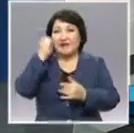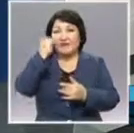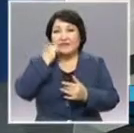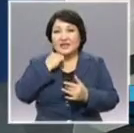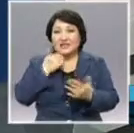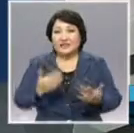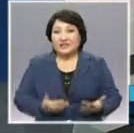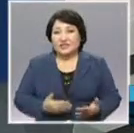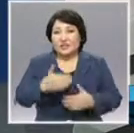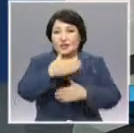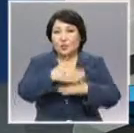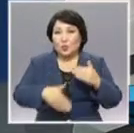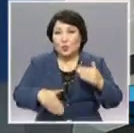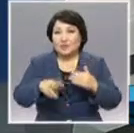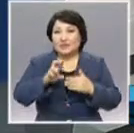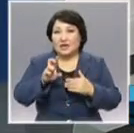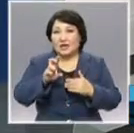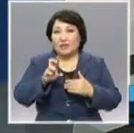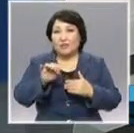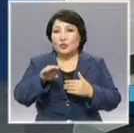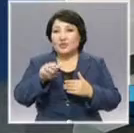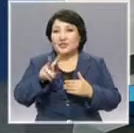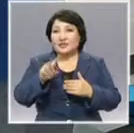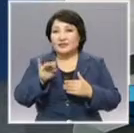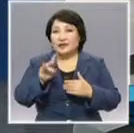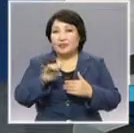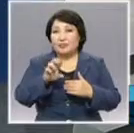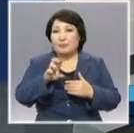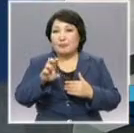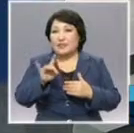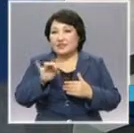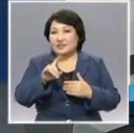улиц Боткина, Борзова, Скрябина и так далее.